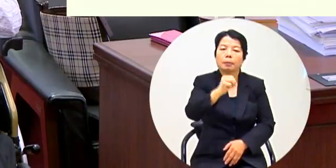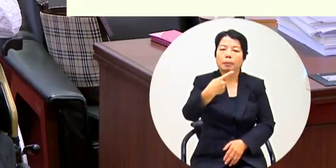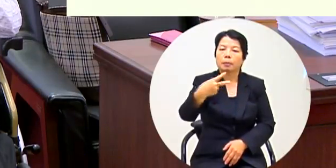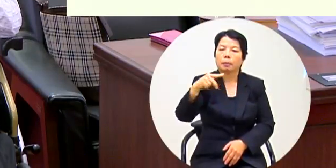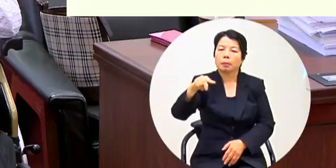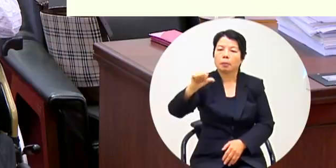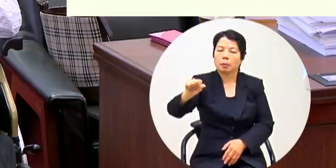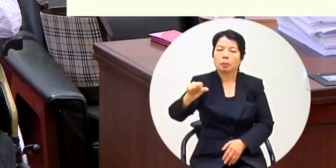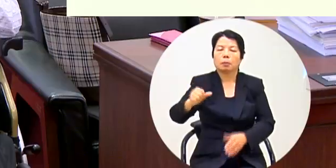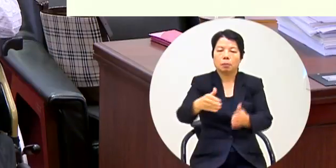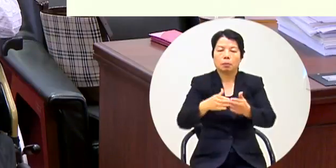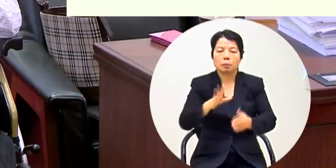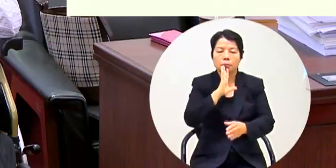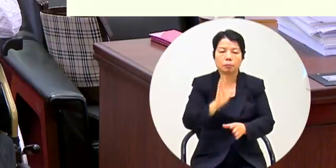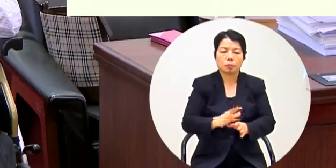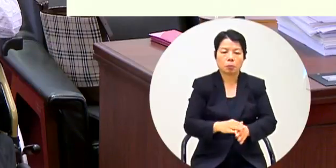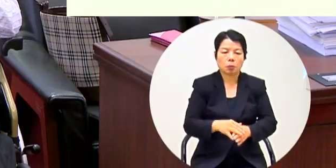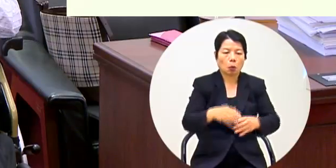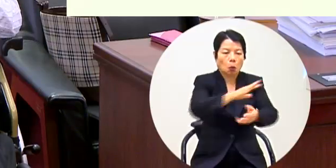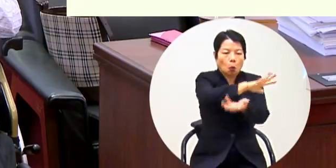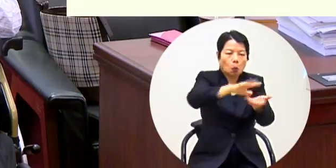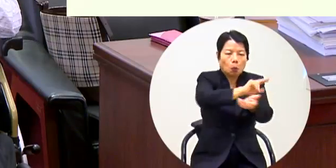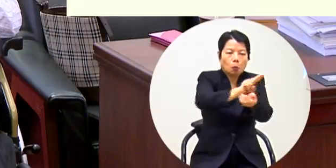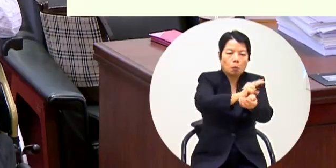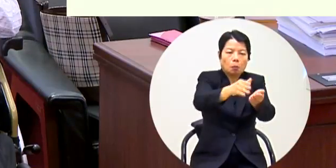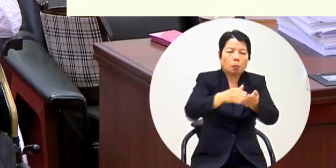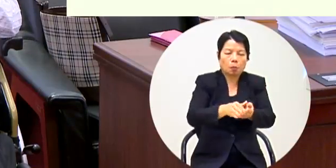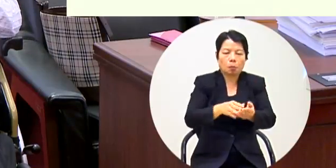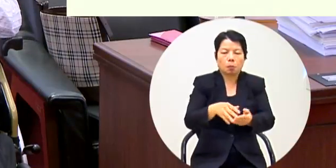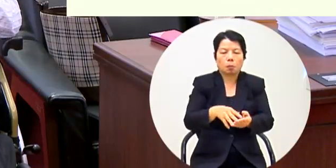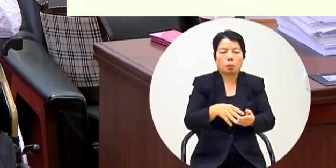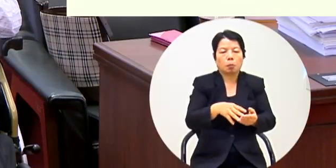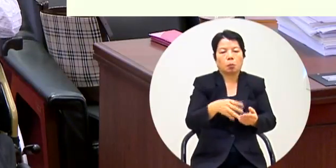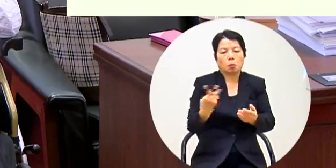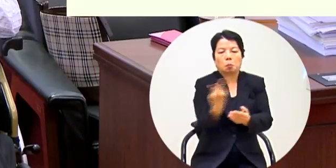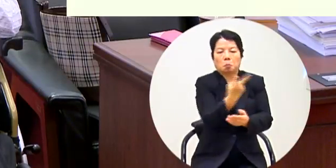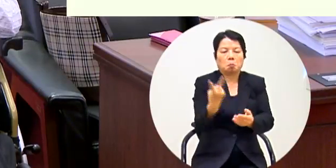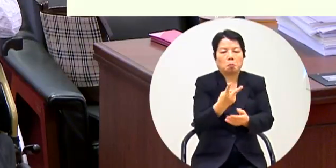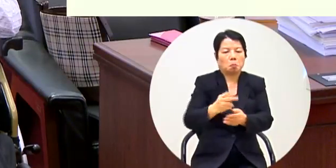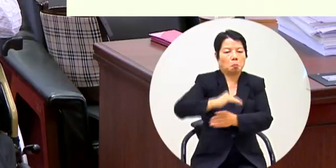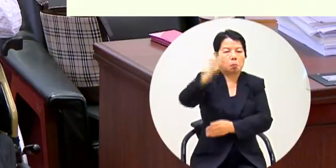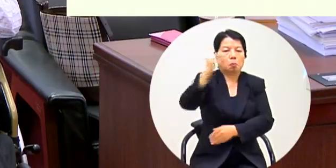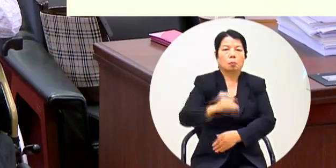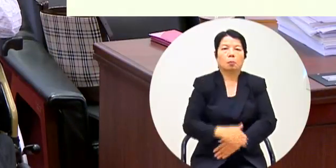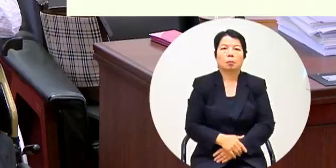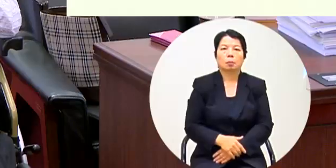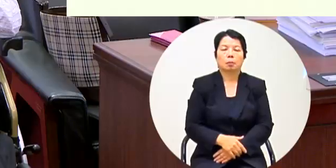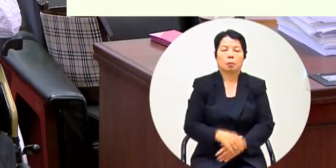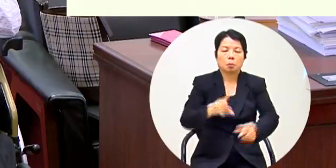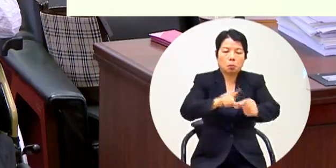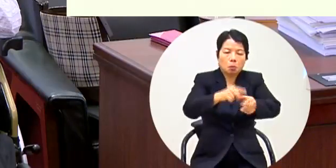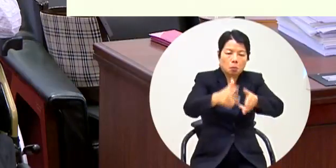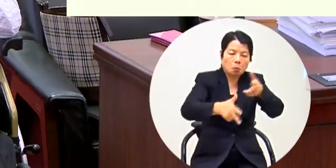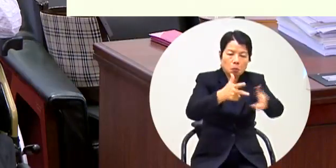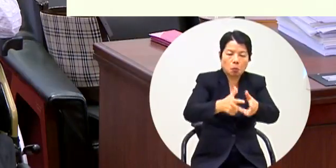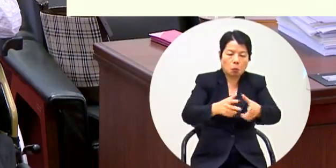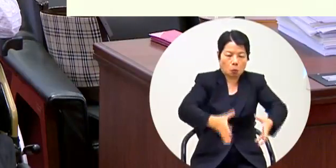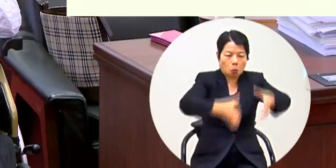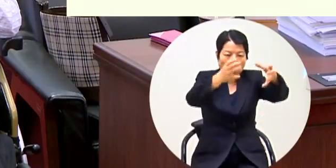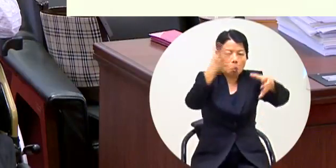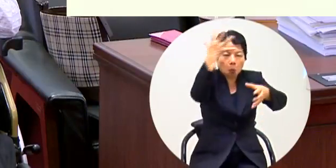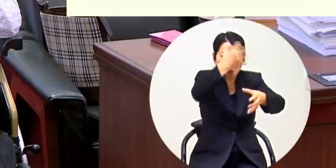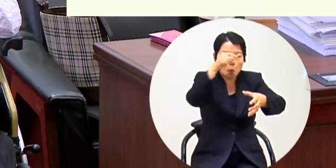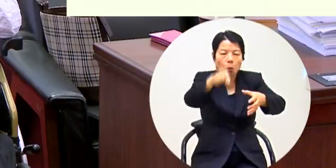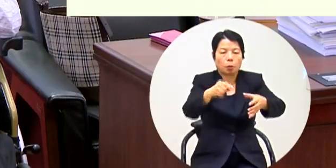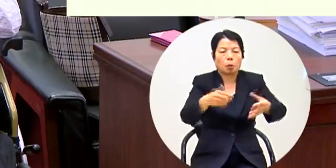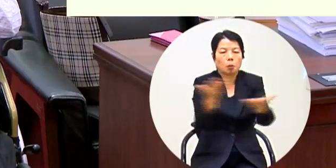的哈，全国云林跟我们。所以这个中油的老旧锅炉的汰换呢，也应该要提前了。那